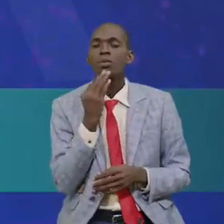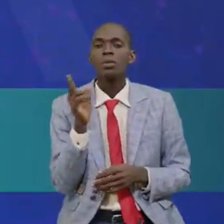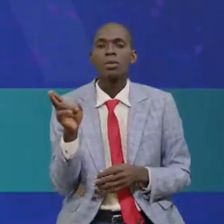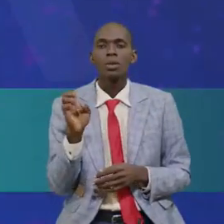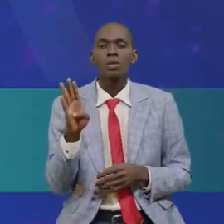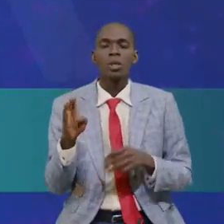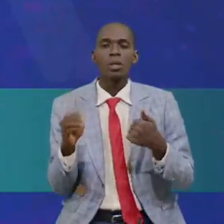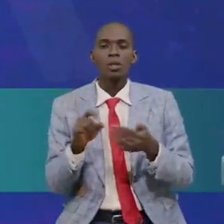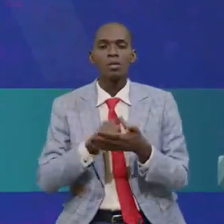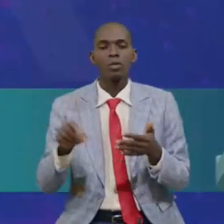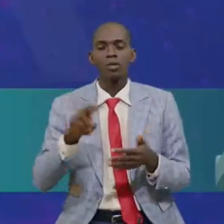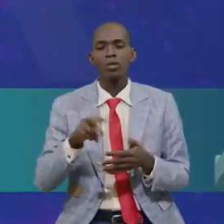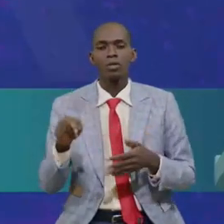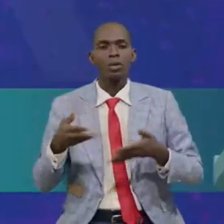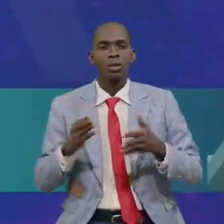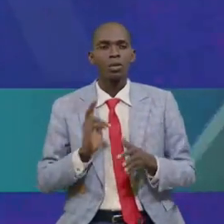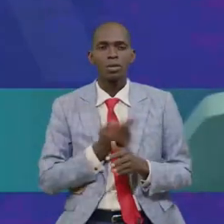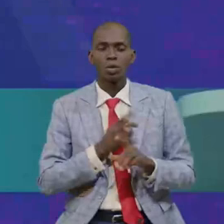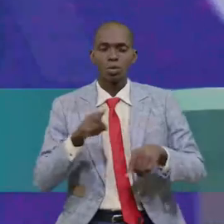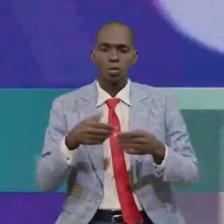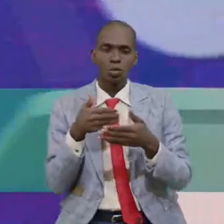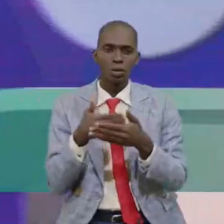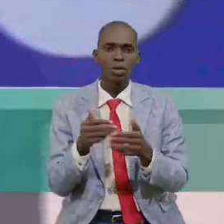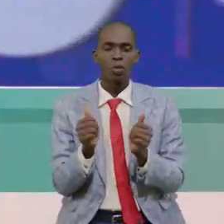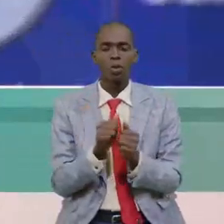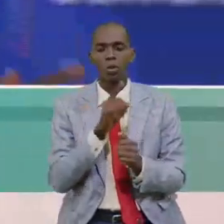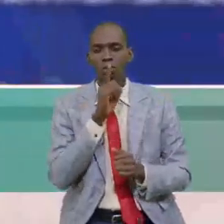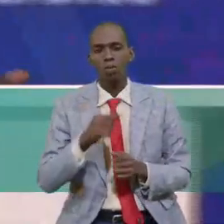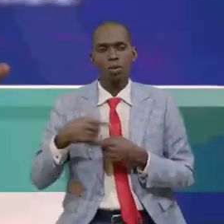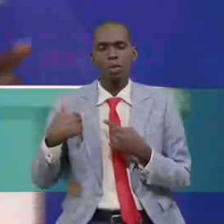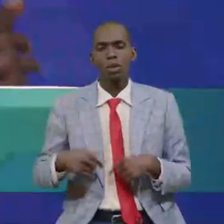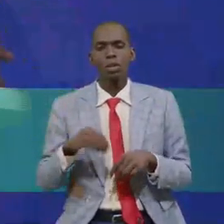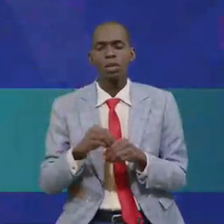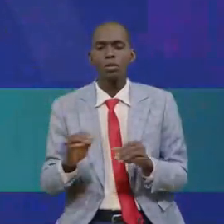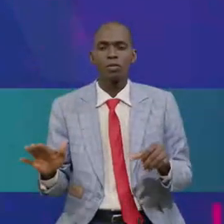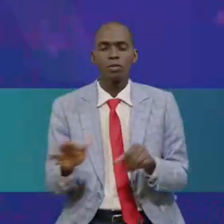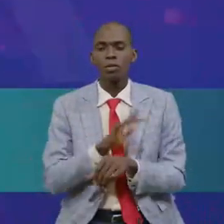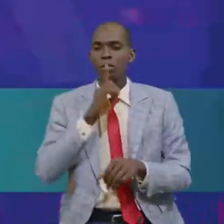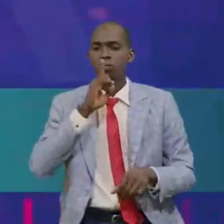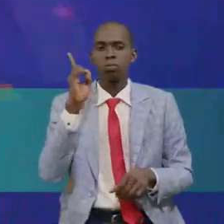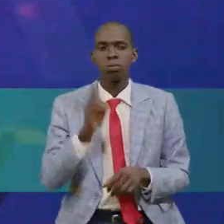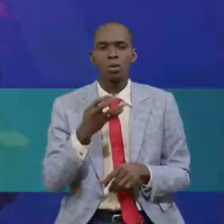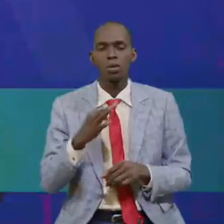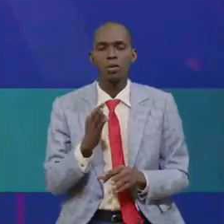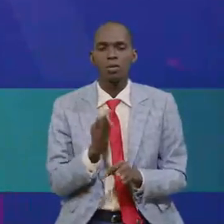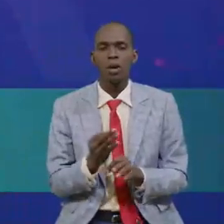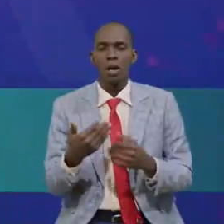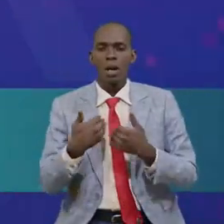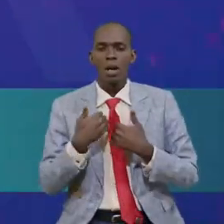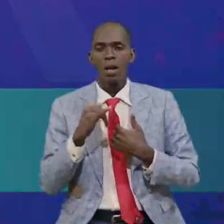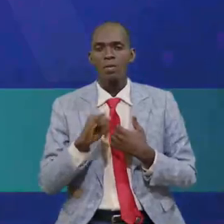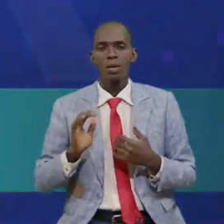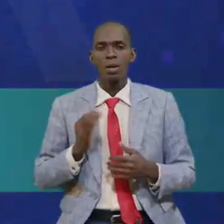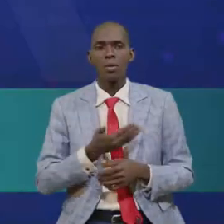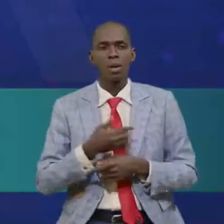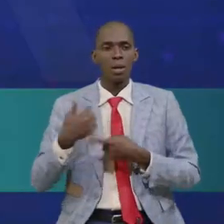10, 22. Approchons-nous avec un cœur sincère dans la plénitude de la foi, les cœurs purifiés d'une mauvaise